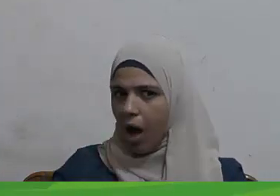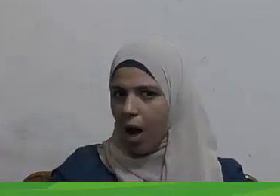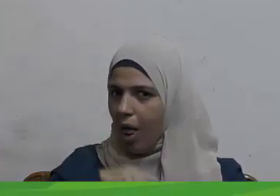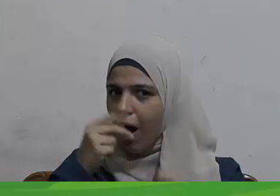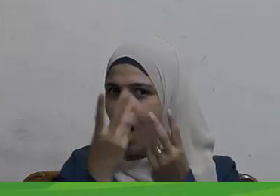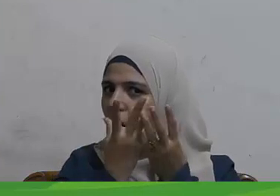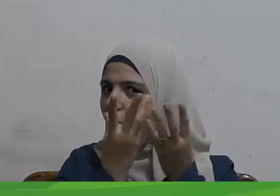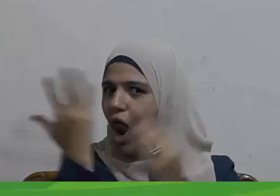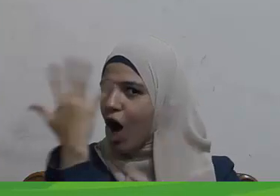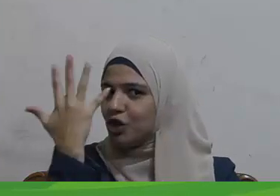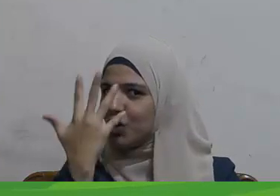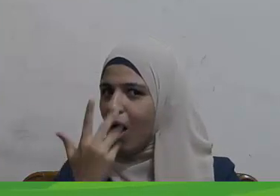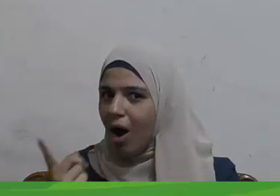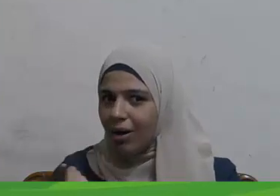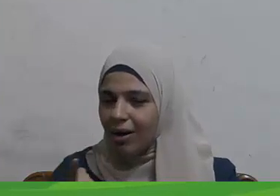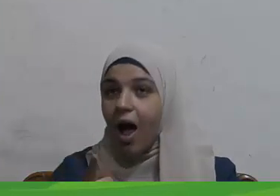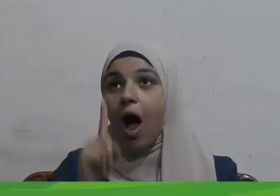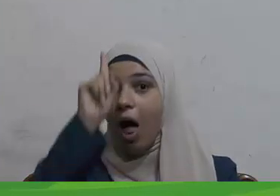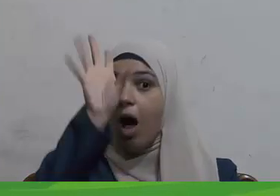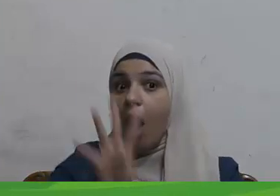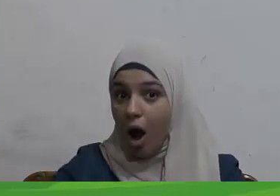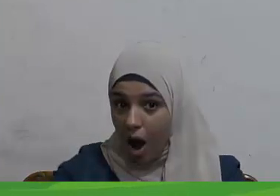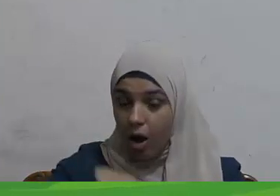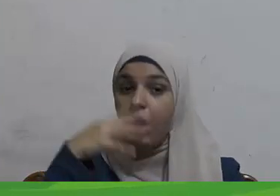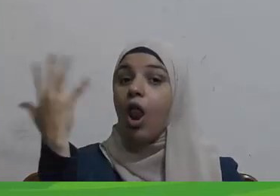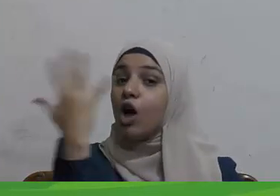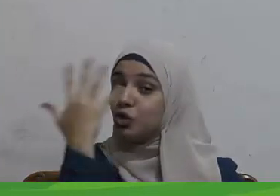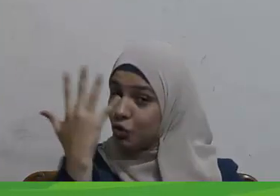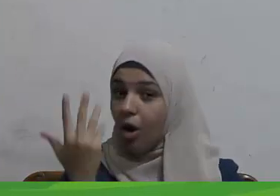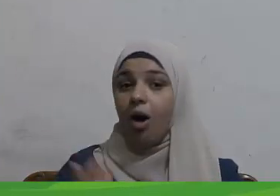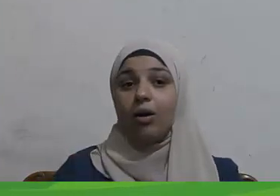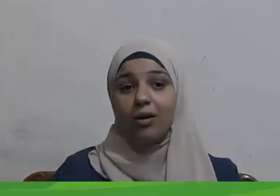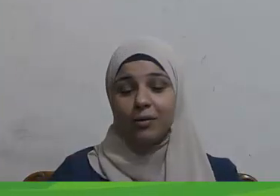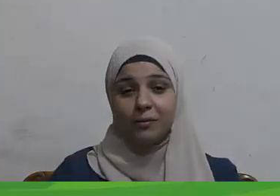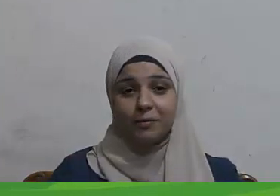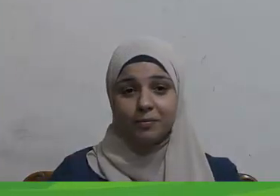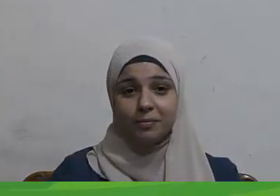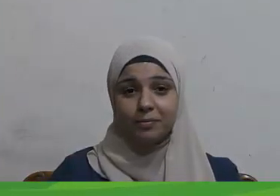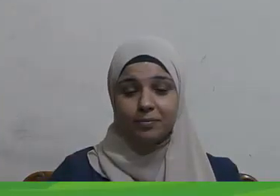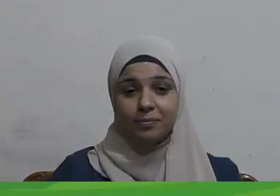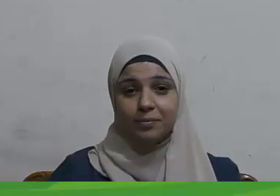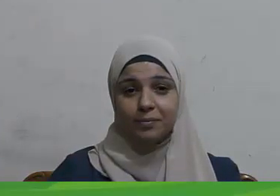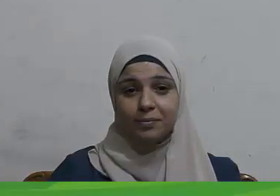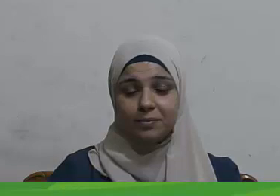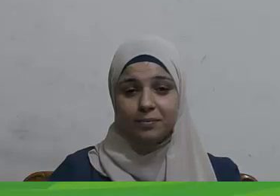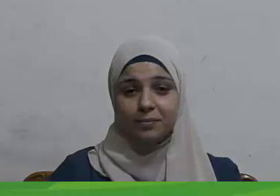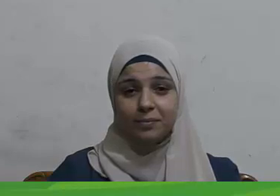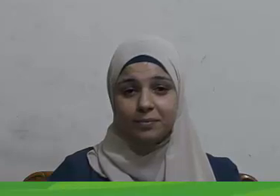ومن خلق الأشجار؟ الله خلق الأشجار.